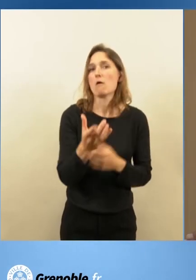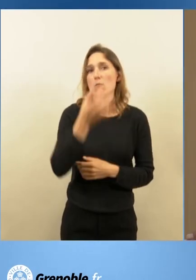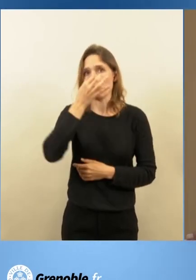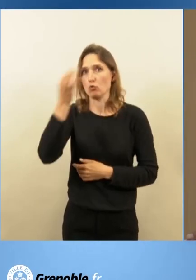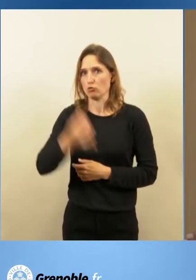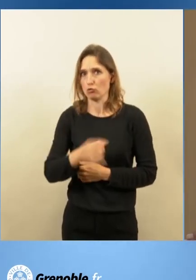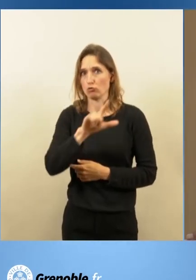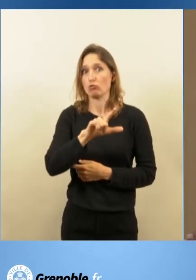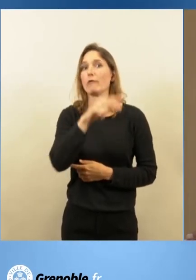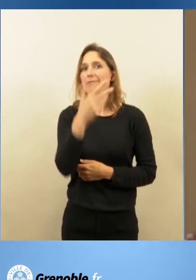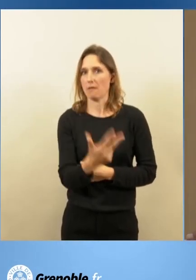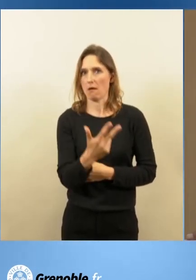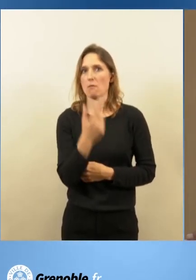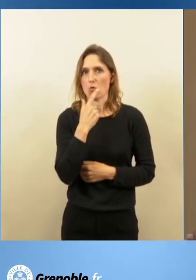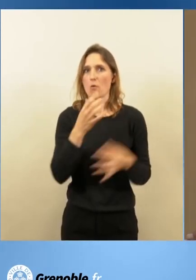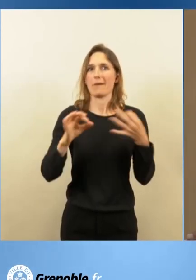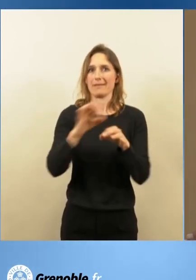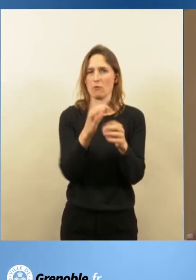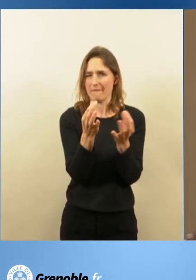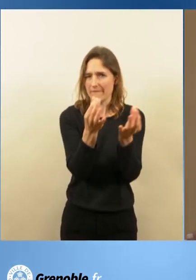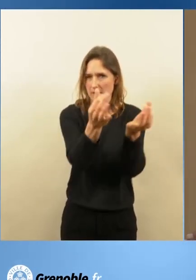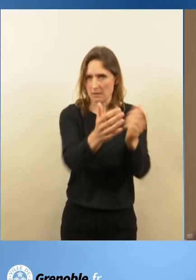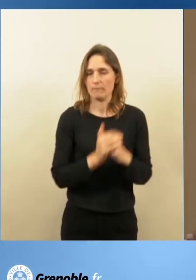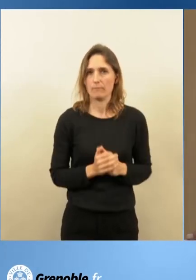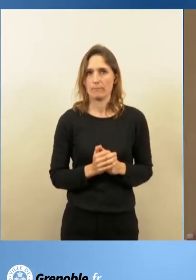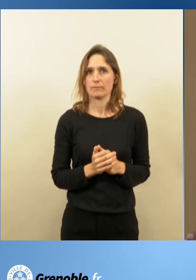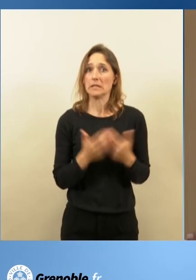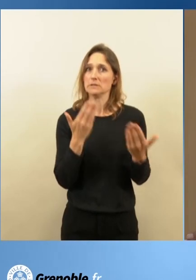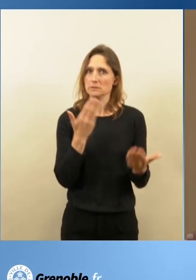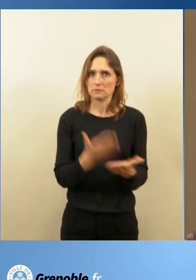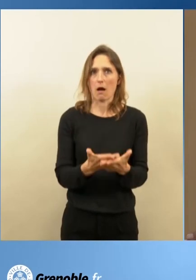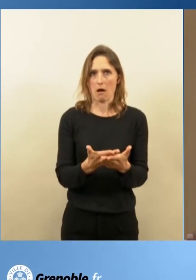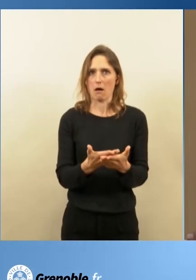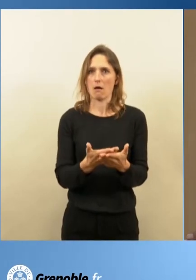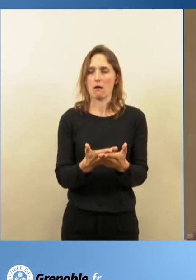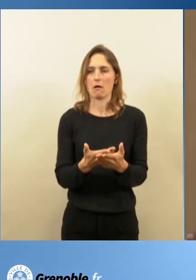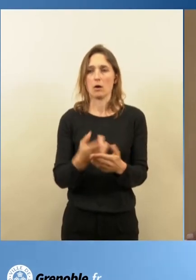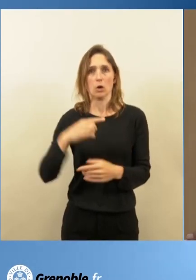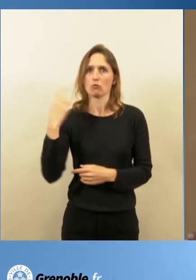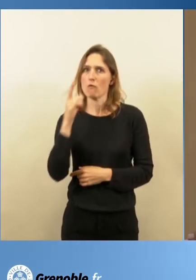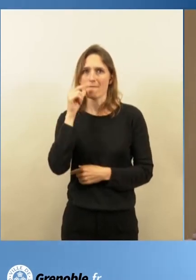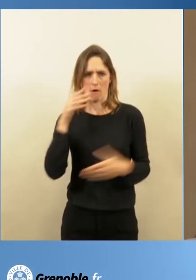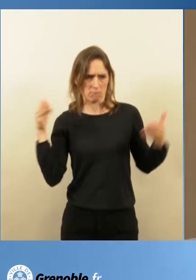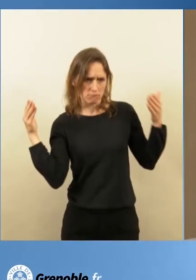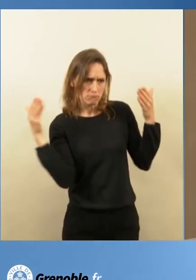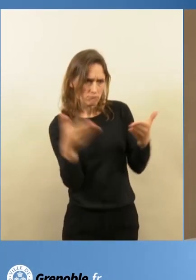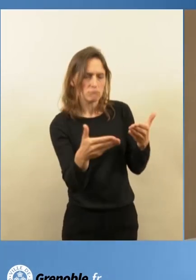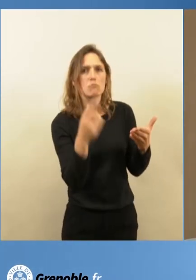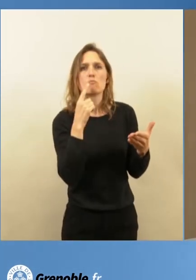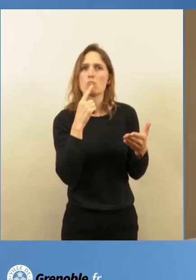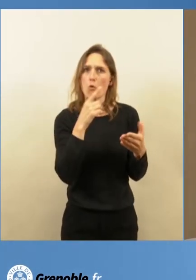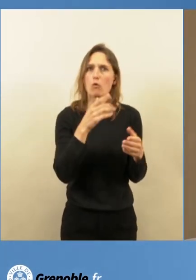aux particules fines c'est dans cette direction qui doivent se concentrer donc tous nos efforts pour atteindre